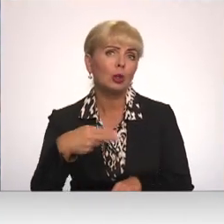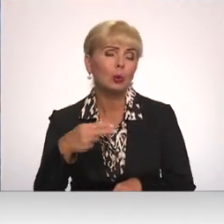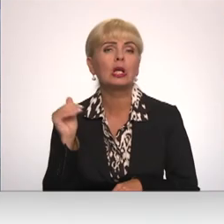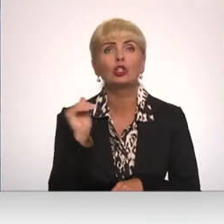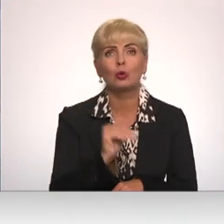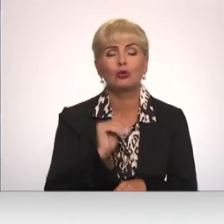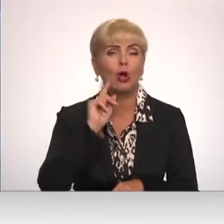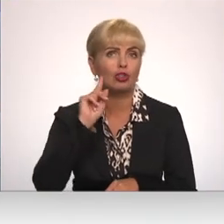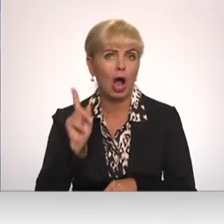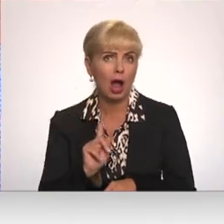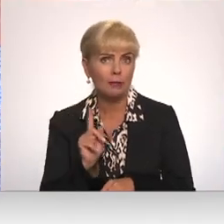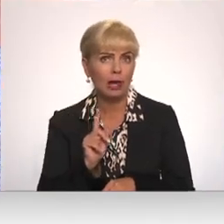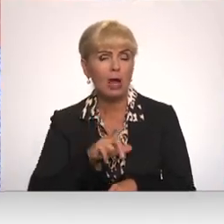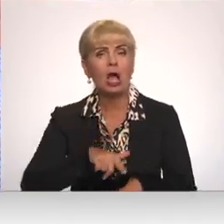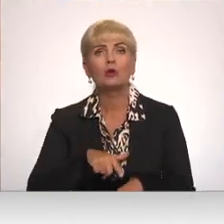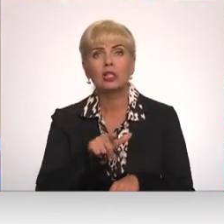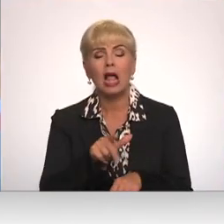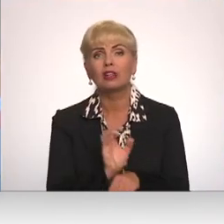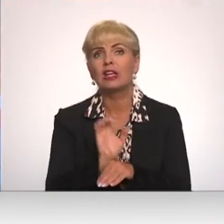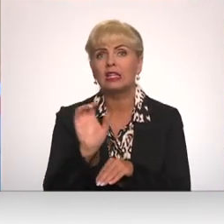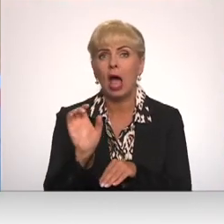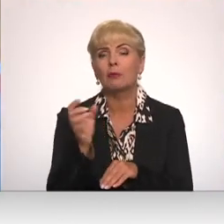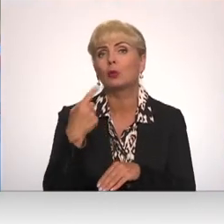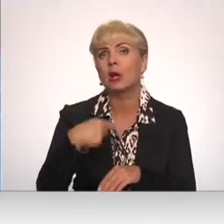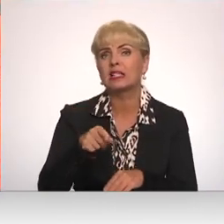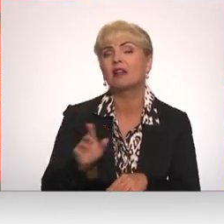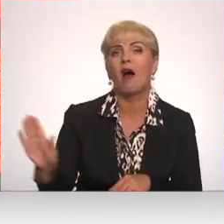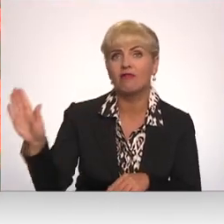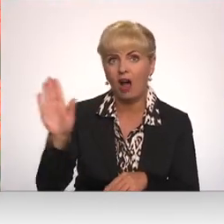tūkstošus ebreju, kas uz Latviju bija deportēti no citām